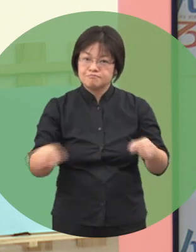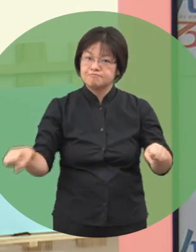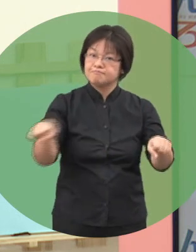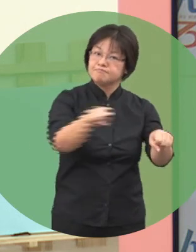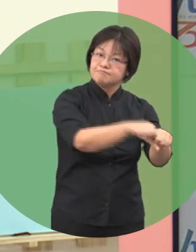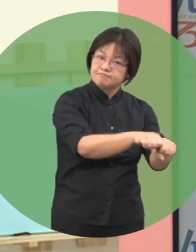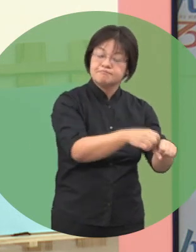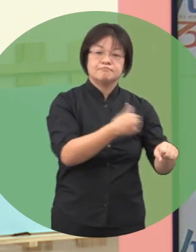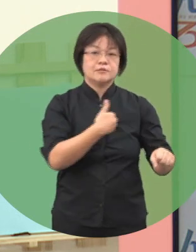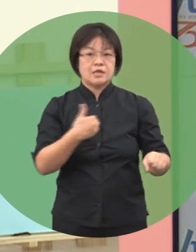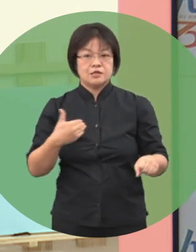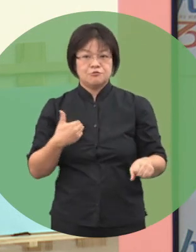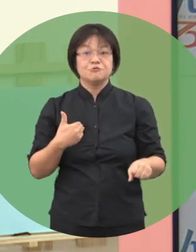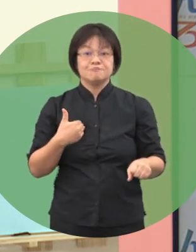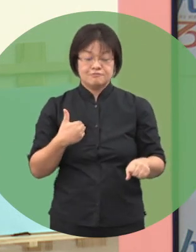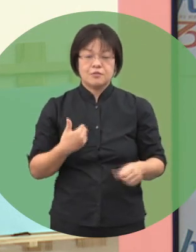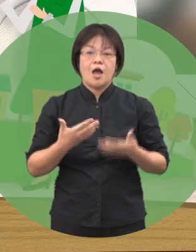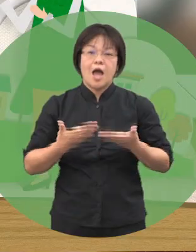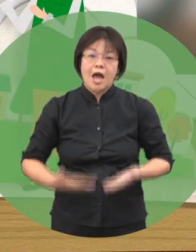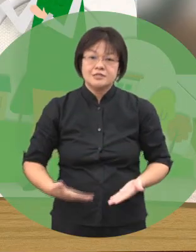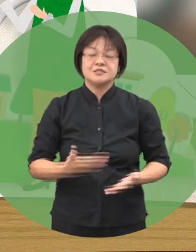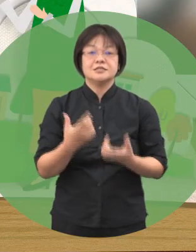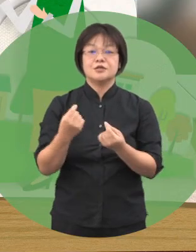、より安心ですよね。